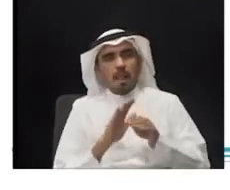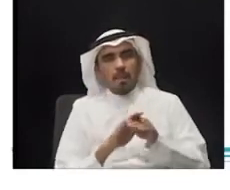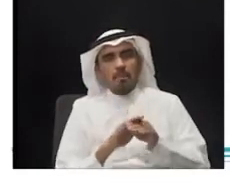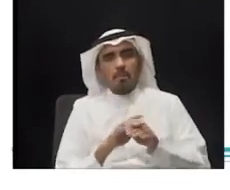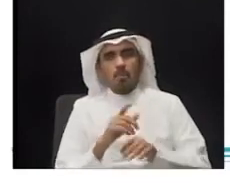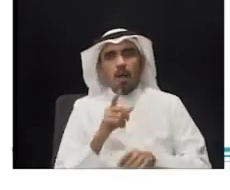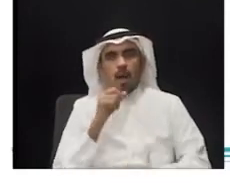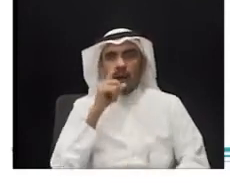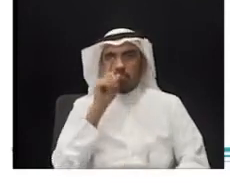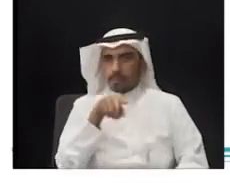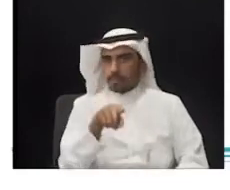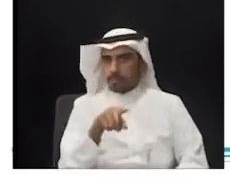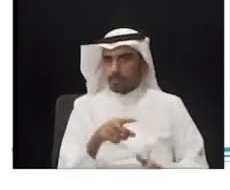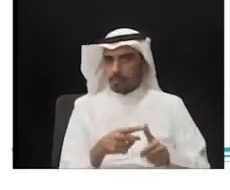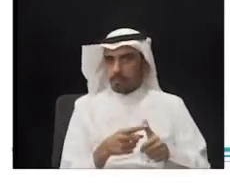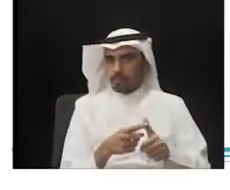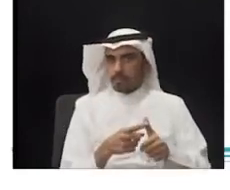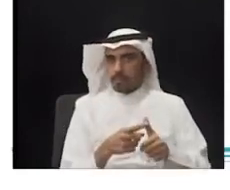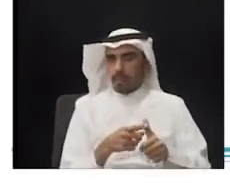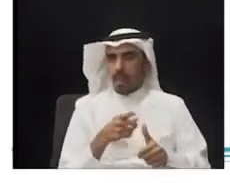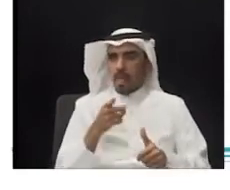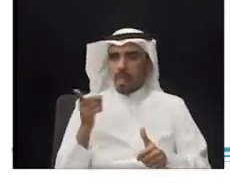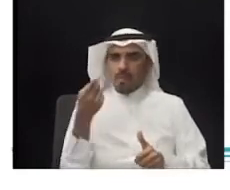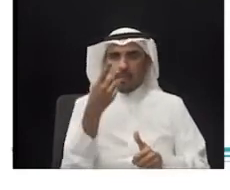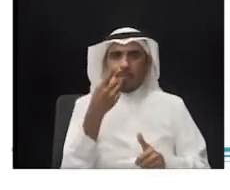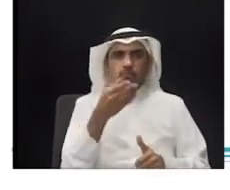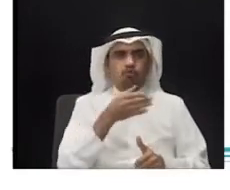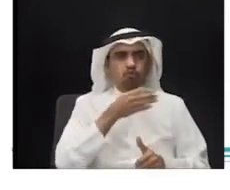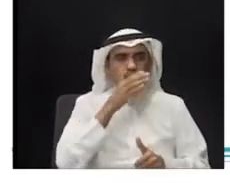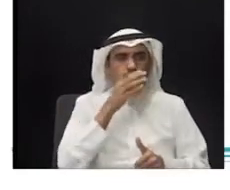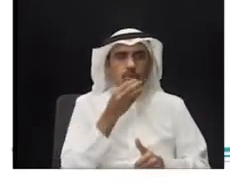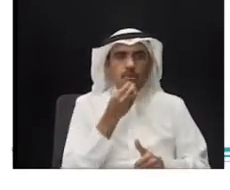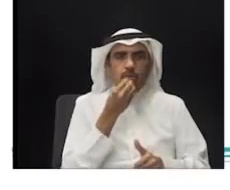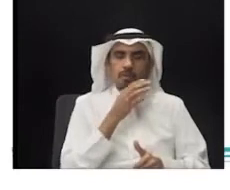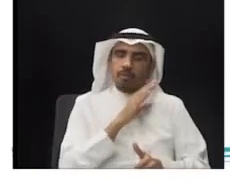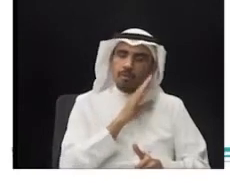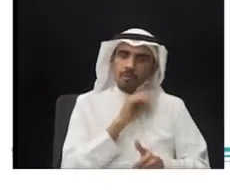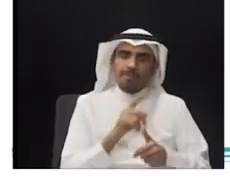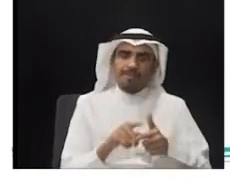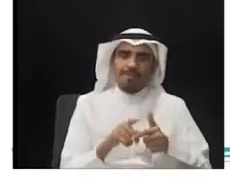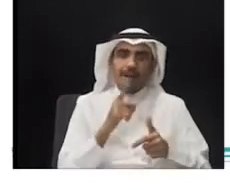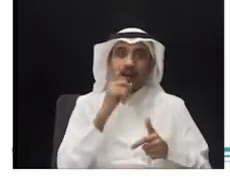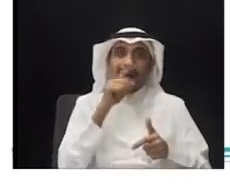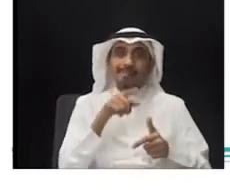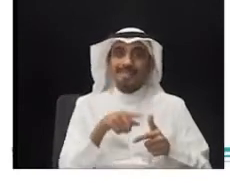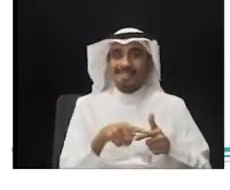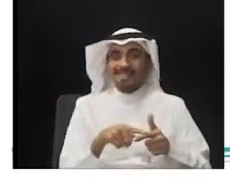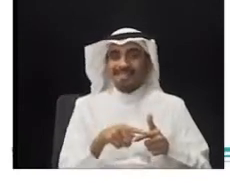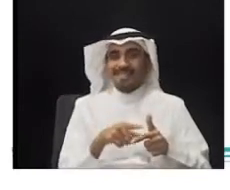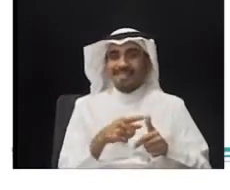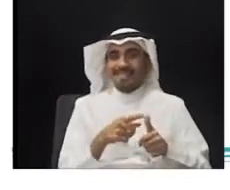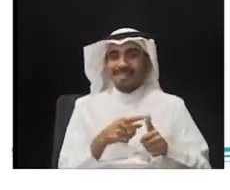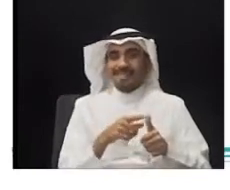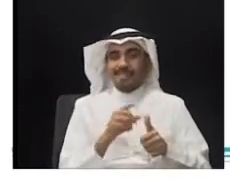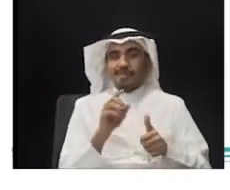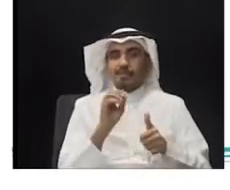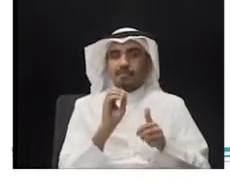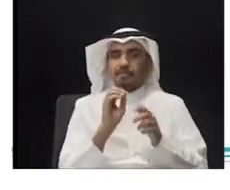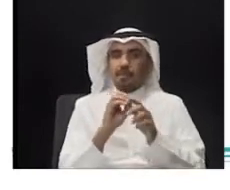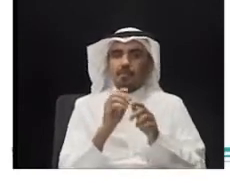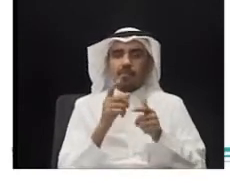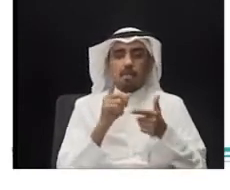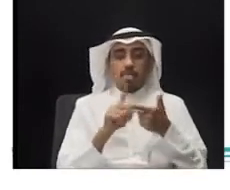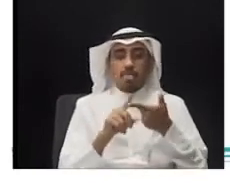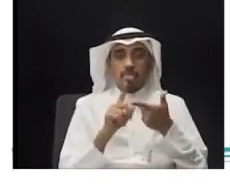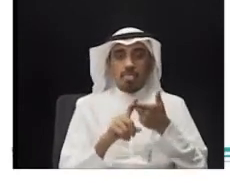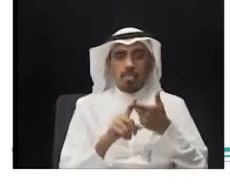الطلب في اللغة العربية أسلوب الأمر، كقولك اذهب اشرب كل نم، هنا طلب أن